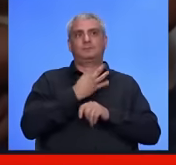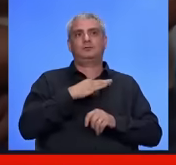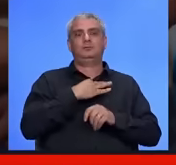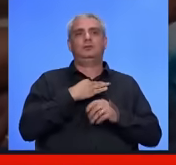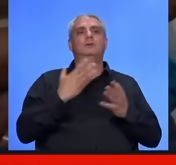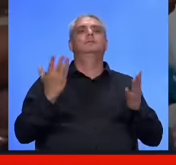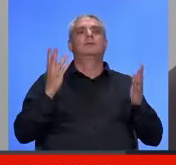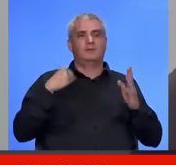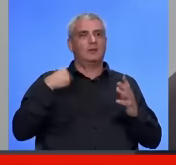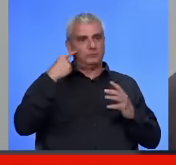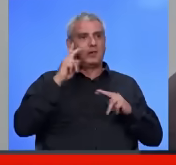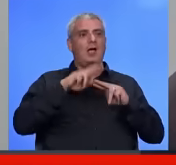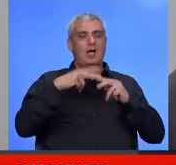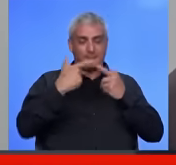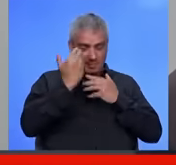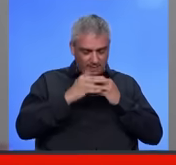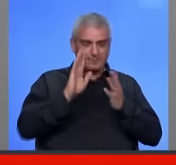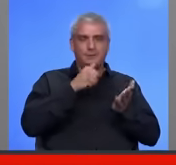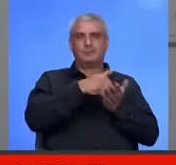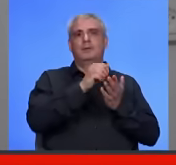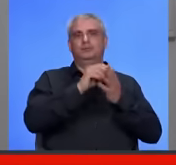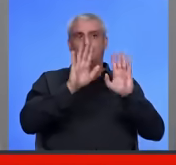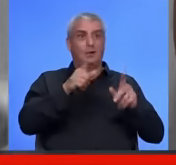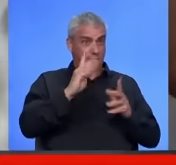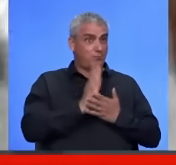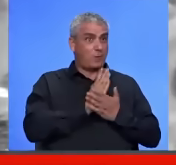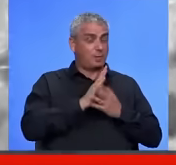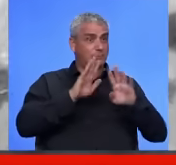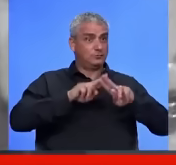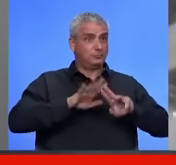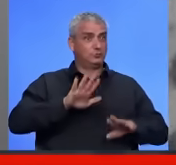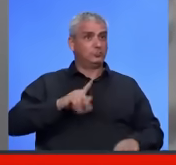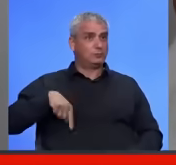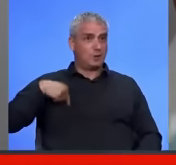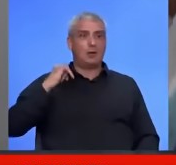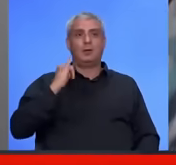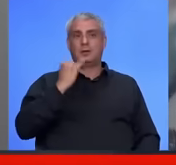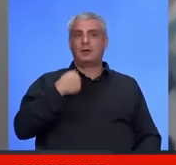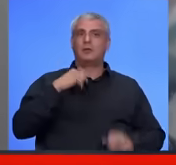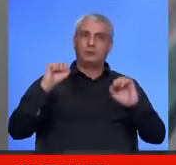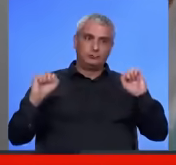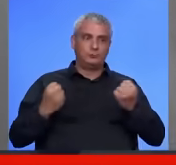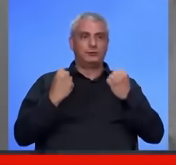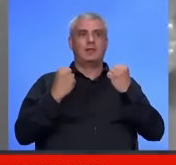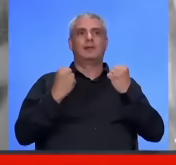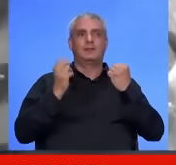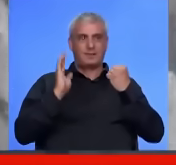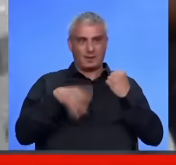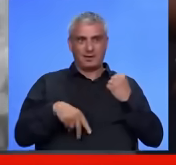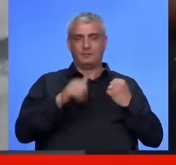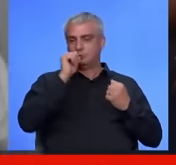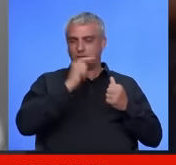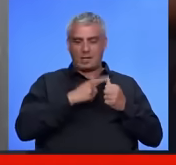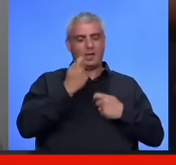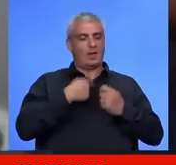וזה גם יהיה, אני חושבת, גם אחרי שהמלחמה תיגמר. אתם ערוכים פה לשהייה ממושכת, אני רואה. אנחנו כן, משתדלים, גם שתייה, גם